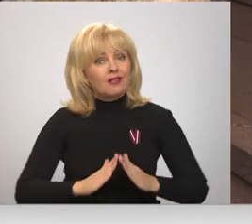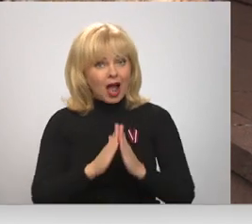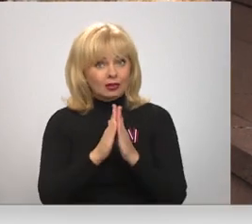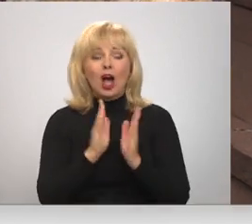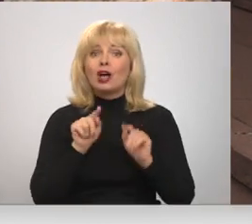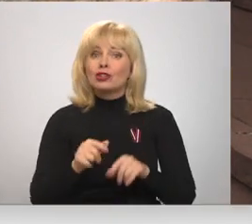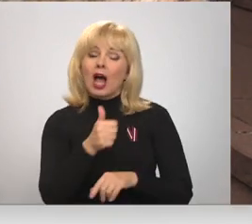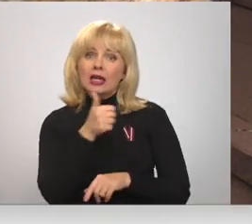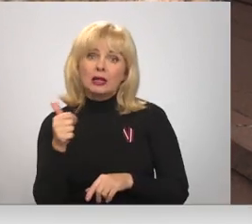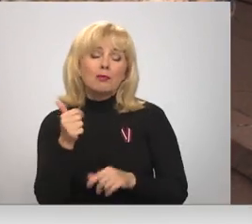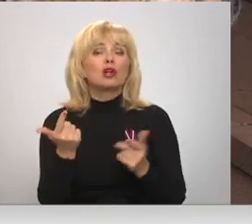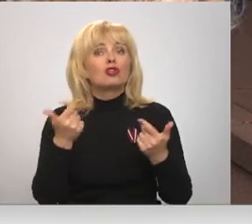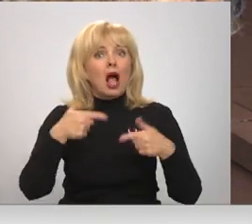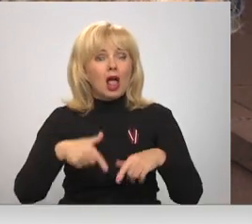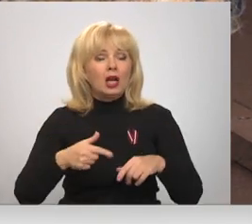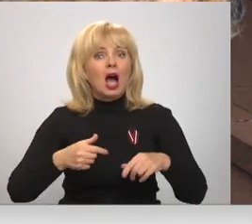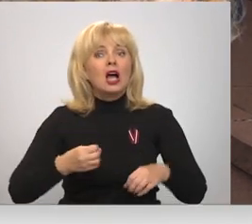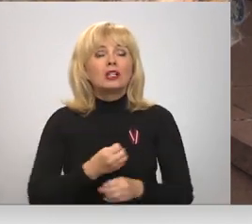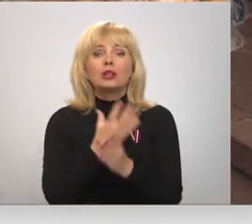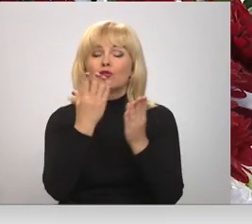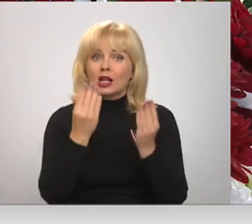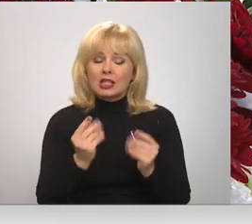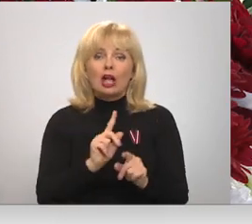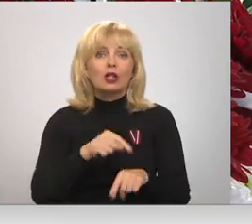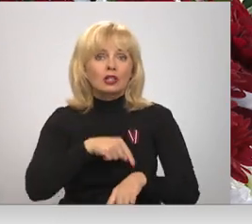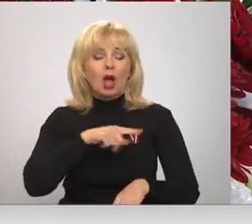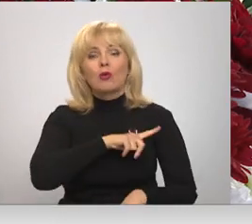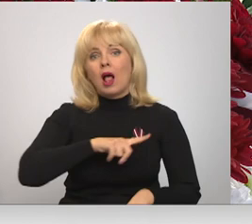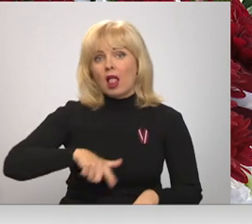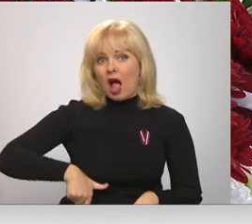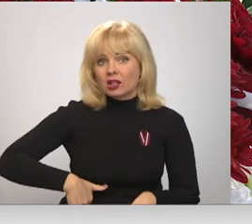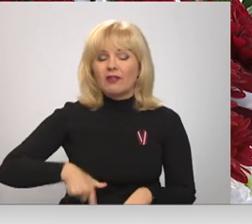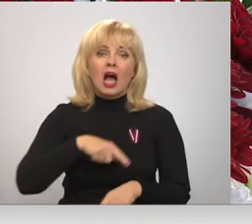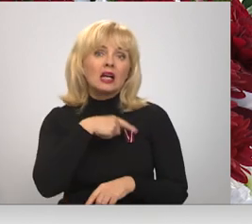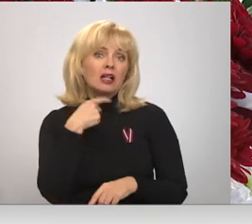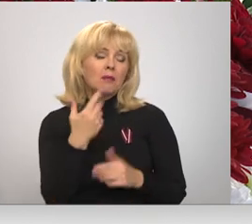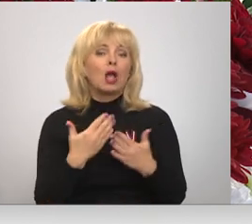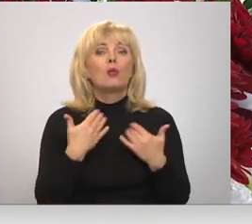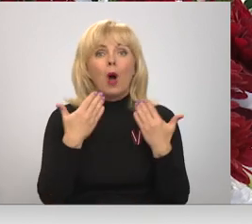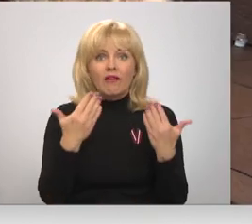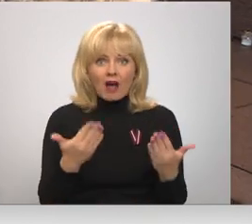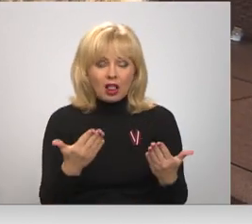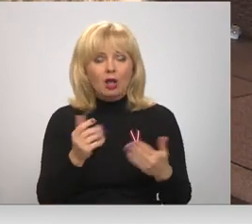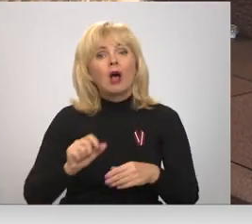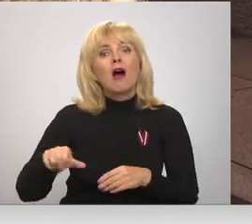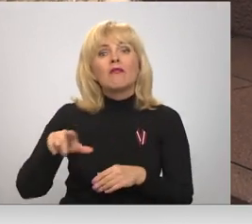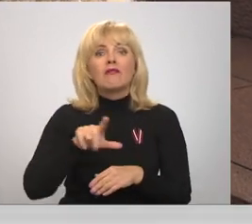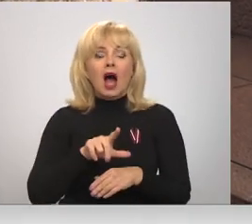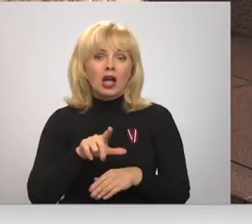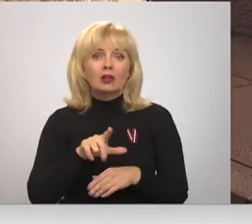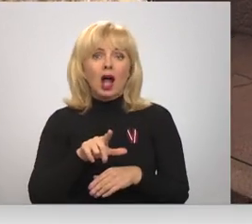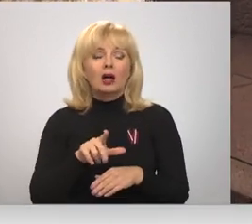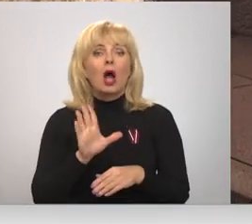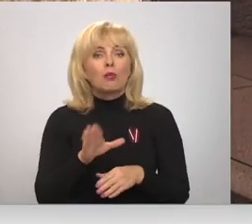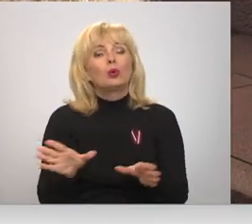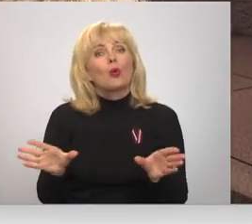Arī šajā īpašajā laikā ir dzimšanas dienas sajūta tomēr. Latvijā gribētos novēlēt vairāk būšanu